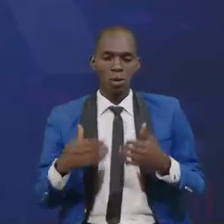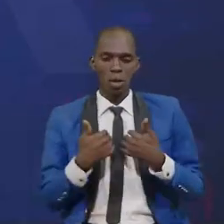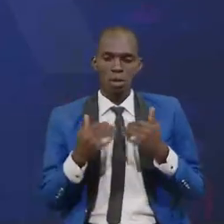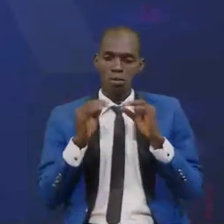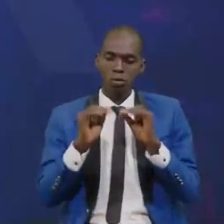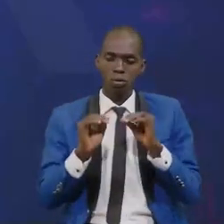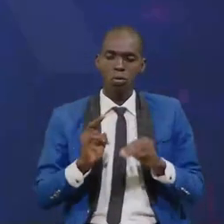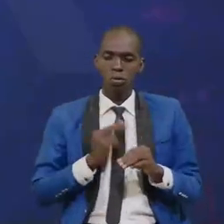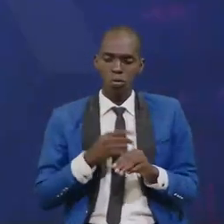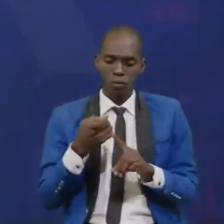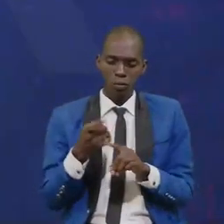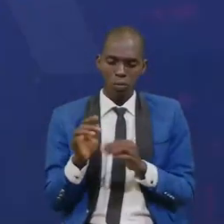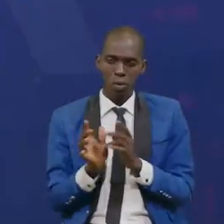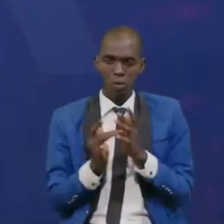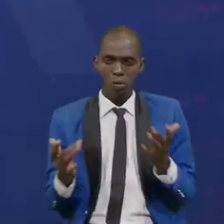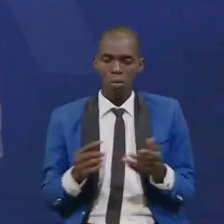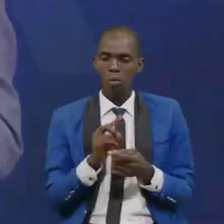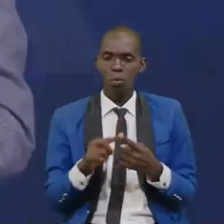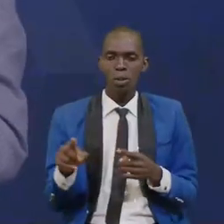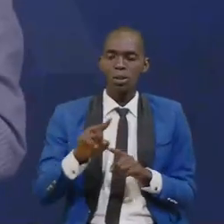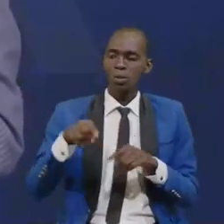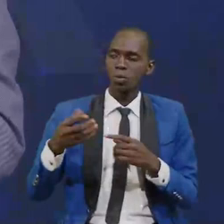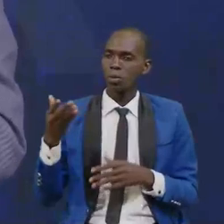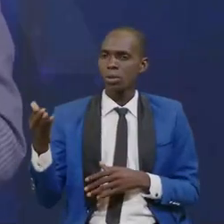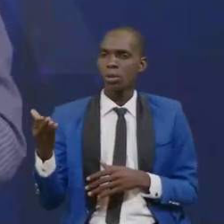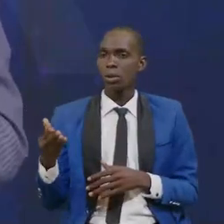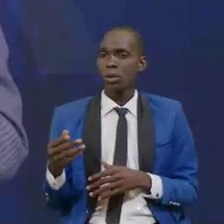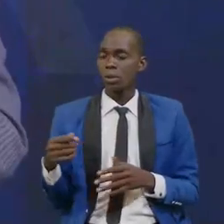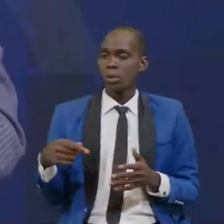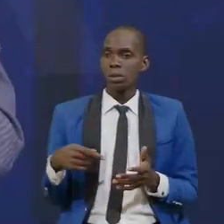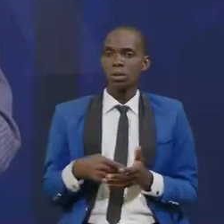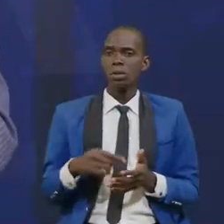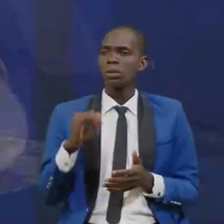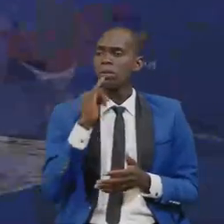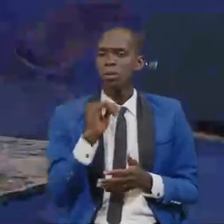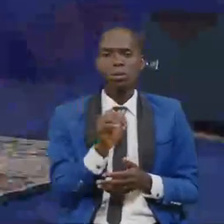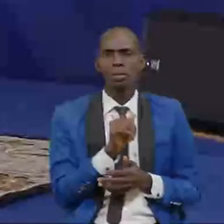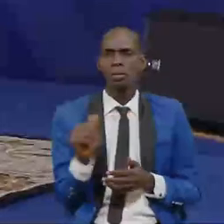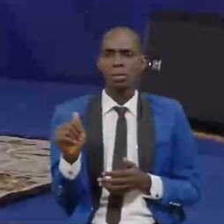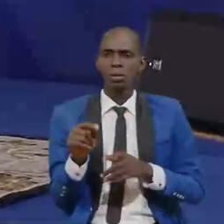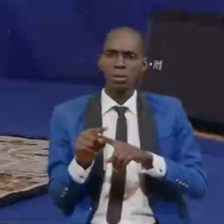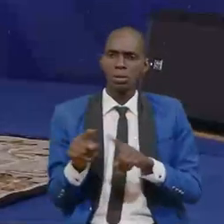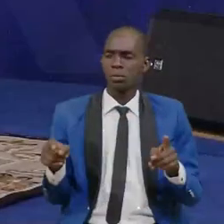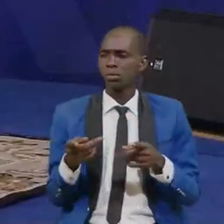Ils savent que le Seigneur nous enseigne la Bible. Mais quand ils vont dans ces lieux, à ces lieux qui n'est pas familier,